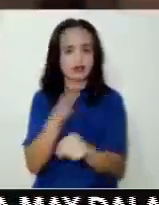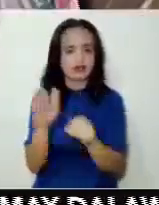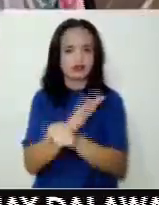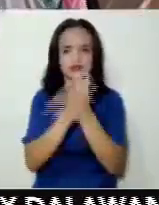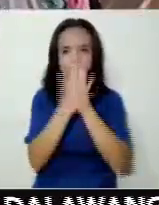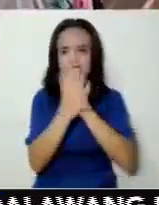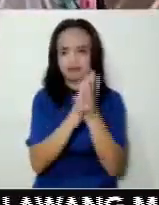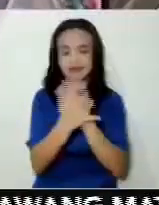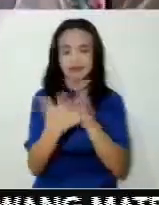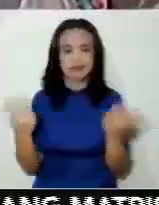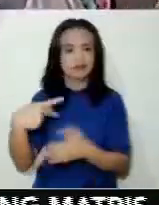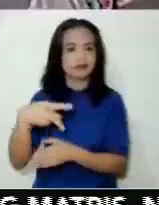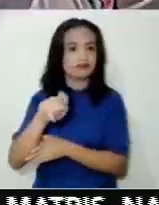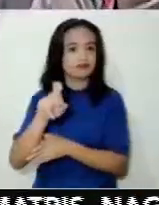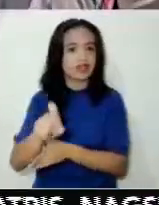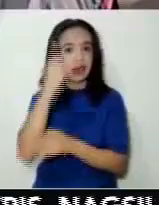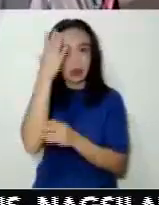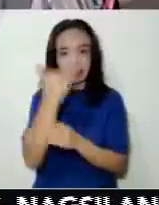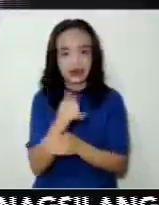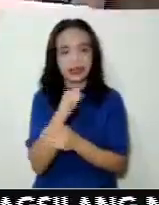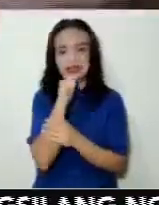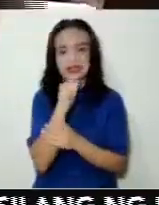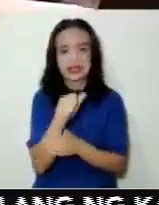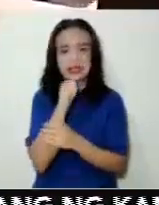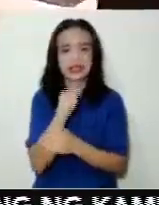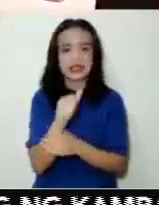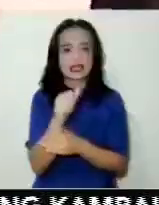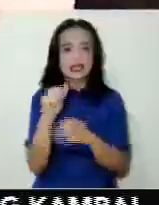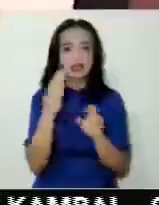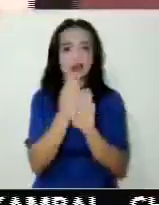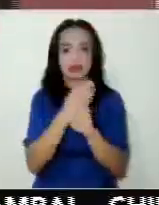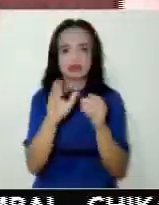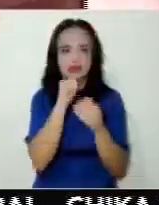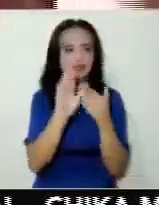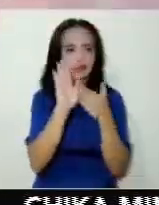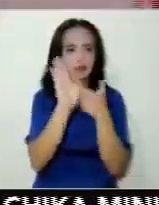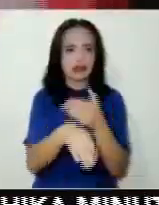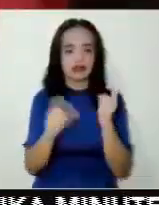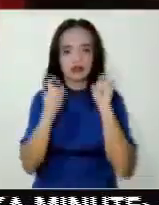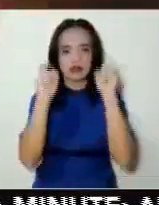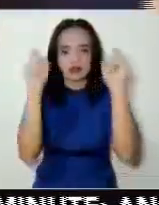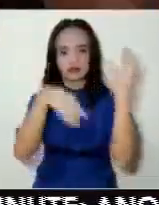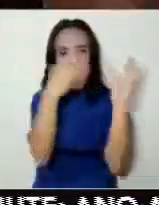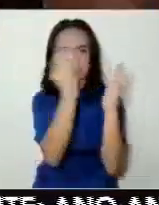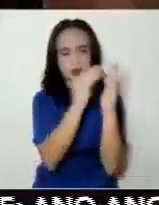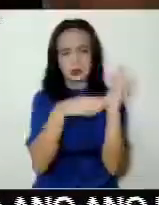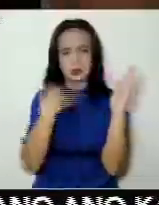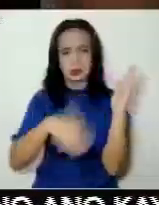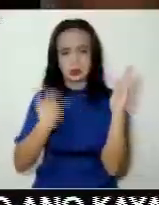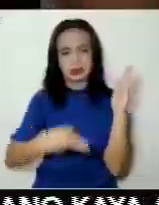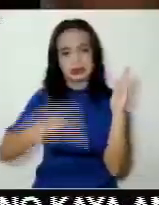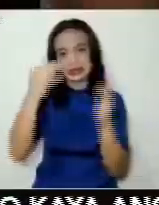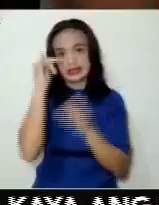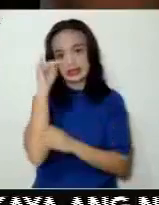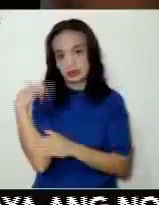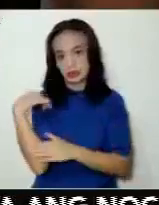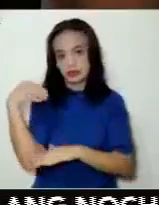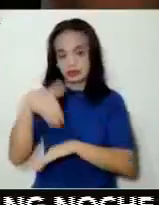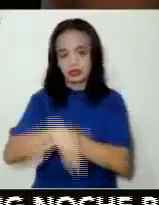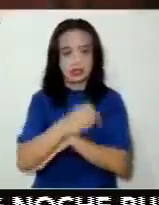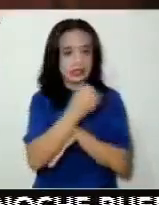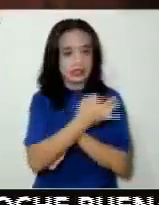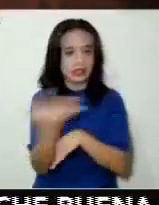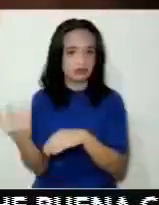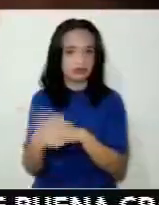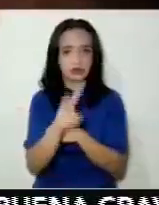PITX dahil hindi agad nakabalik ang mga bus. Record-breaking nga ang dami ng pasahero rito kahapon na lumagpas ng